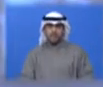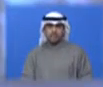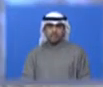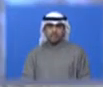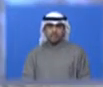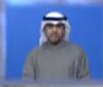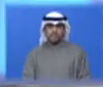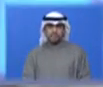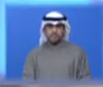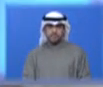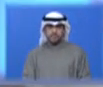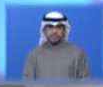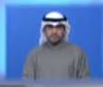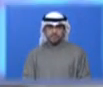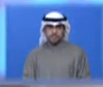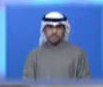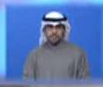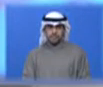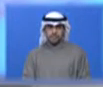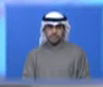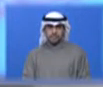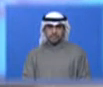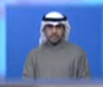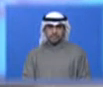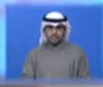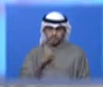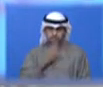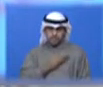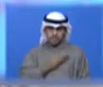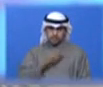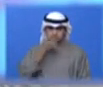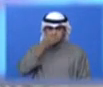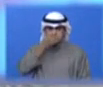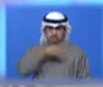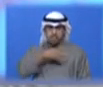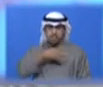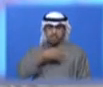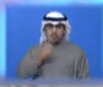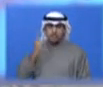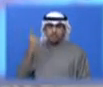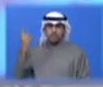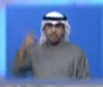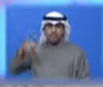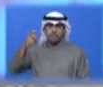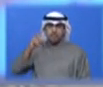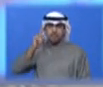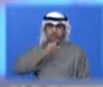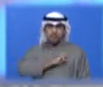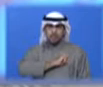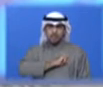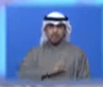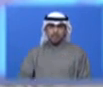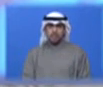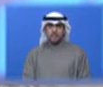انتقلت إلى رحمة الله تعالى خديجة حجي ناصر بوعباس زوجة علي عبد الحسين بوعباس عن عمر